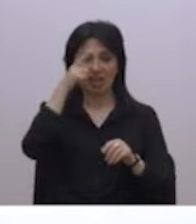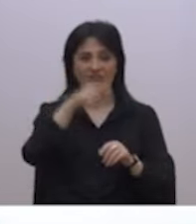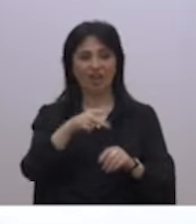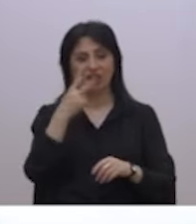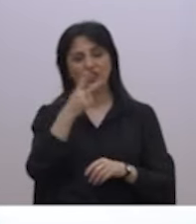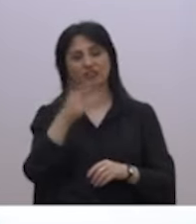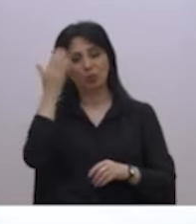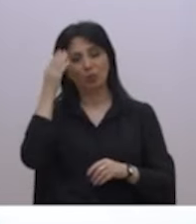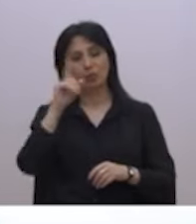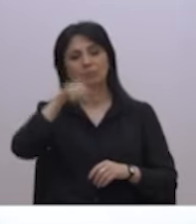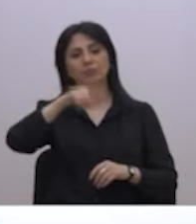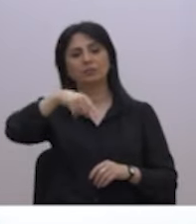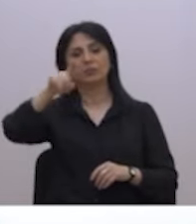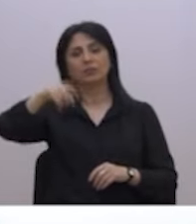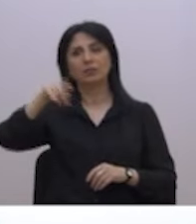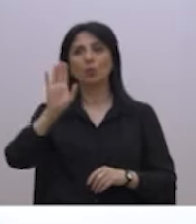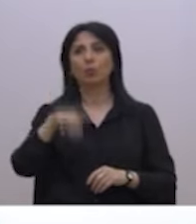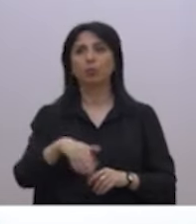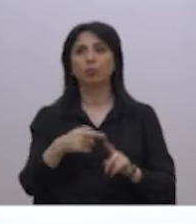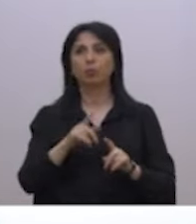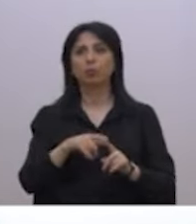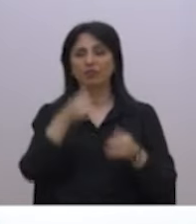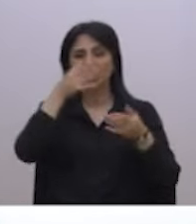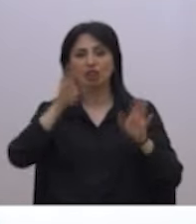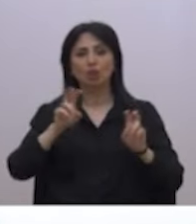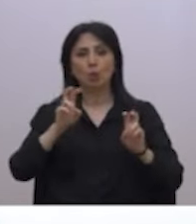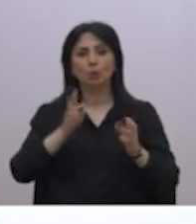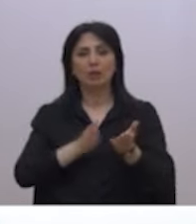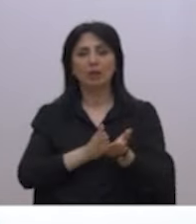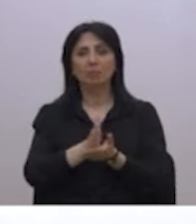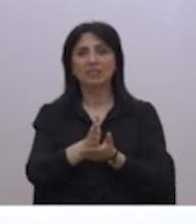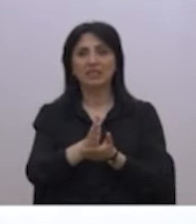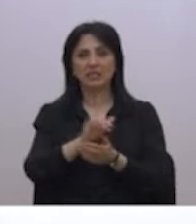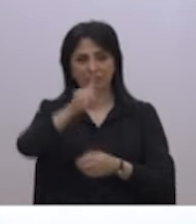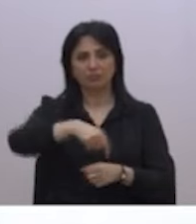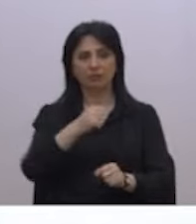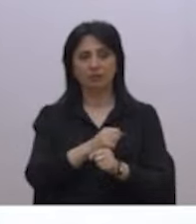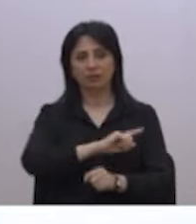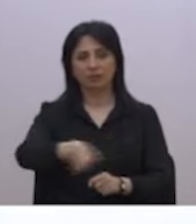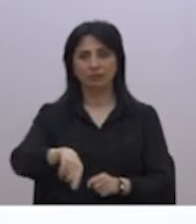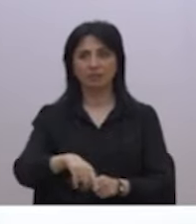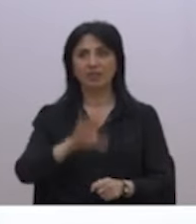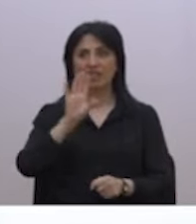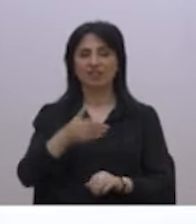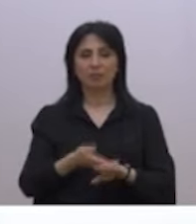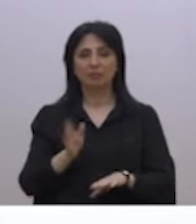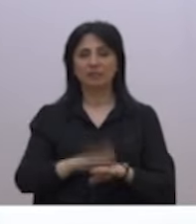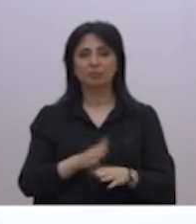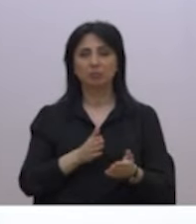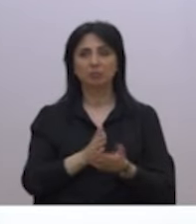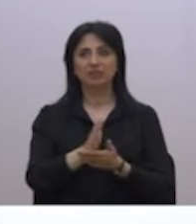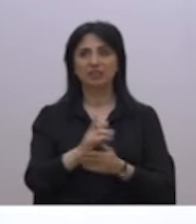რომელმაც დაგაკისრათ ყველაზე უფრო შეუძლებელი მისია, ყველაზე უფრო მძიმე მისია,